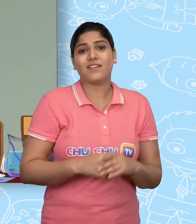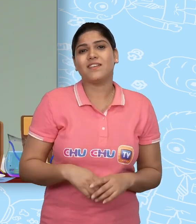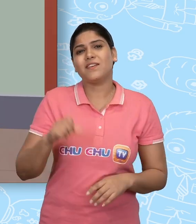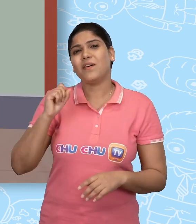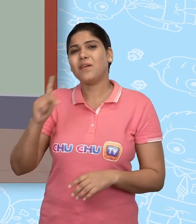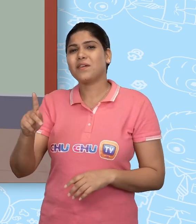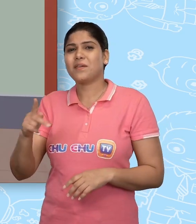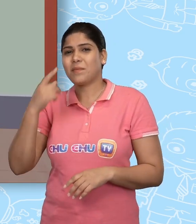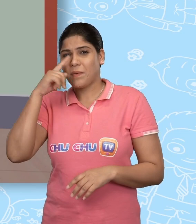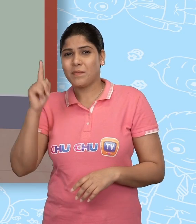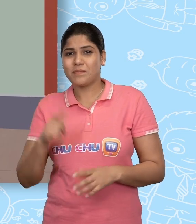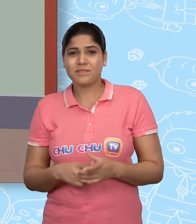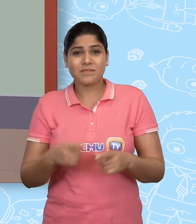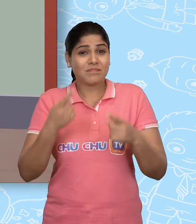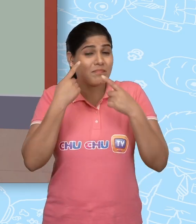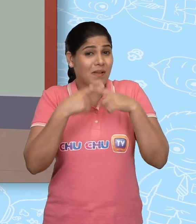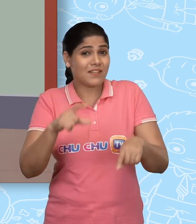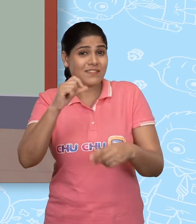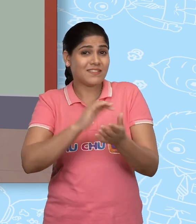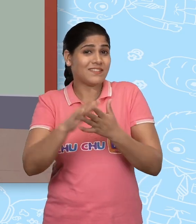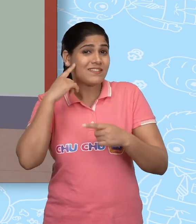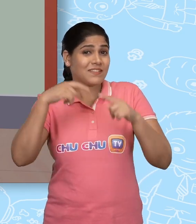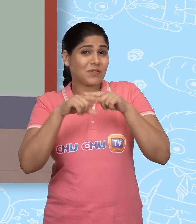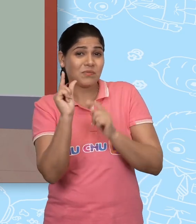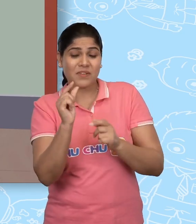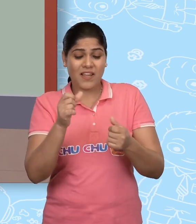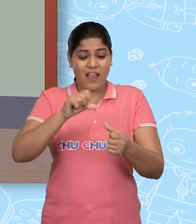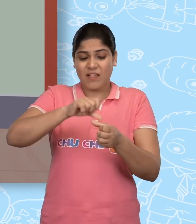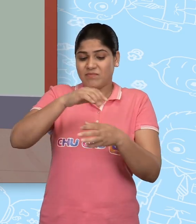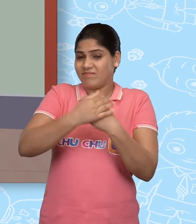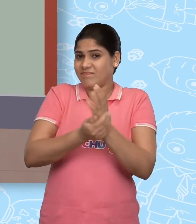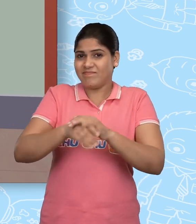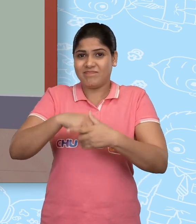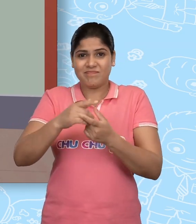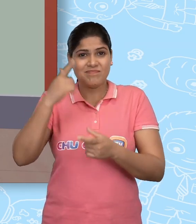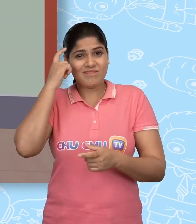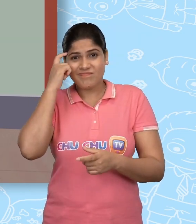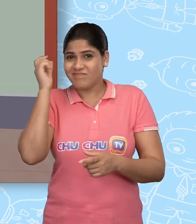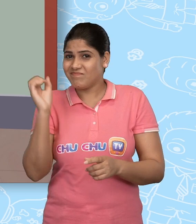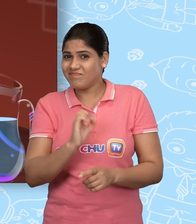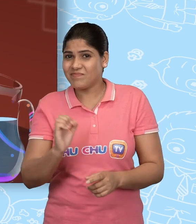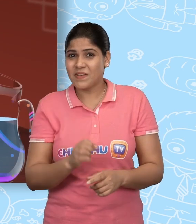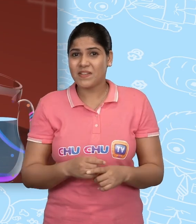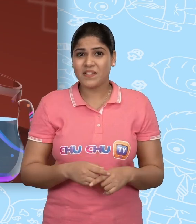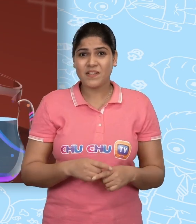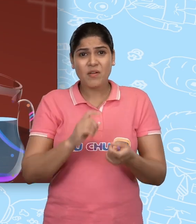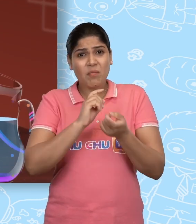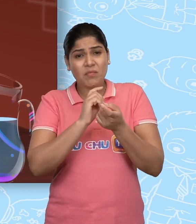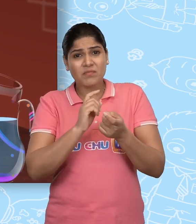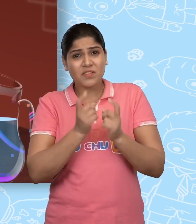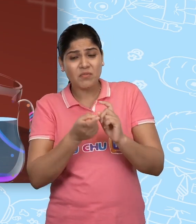खाना खाओ। ठीक है मॉम। पर चीकू ने फिर भी अपने हाथ धोने की नहीं सोची,